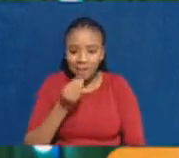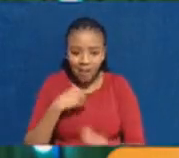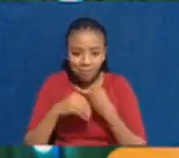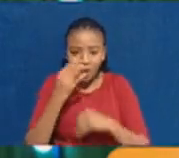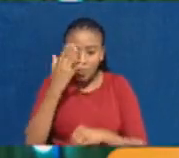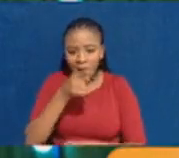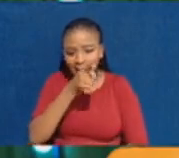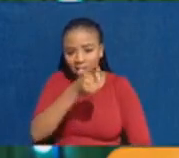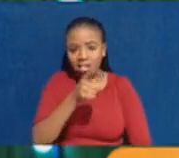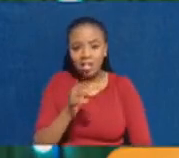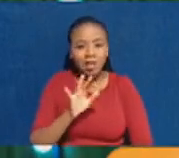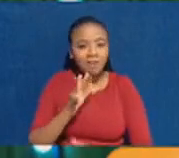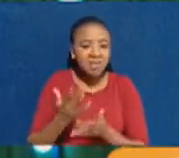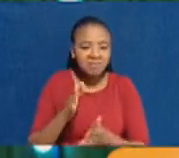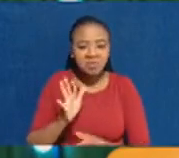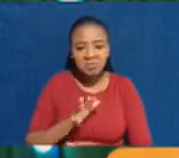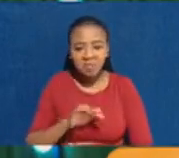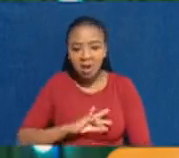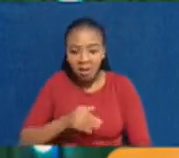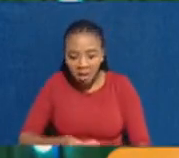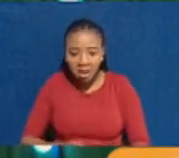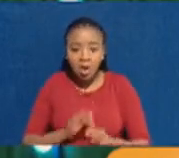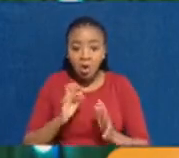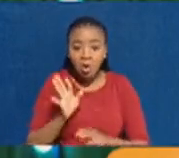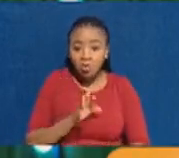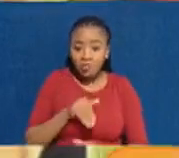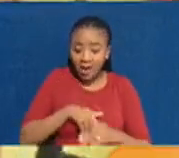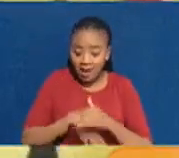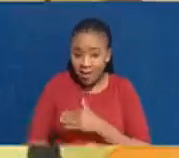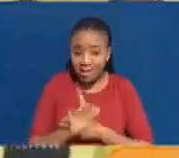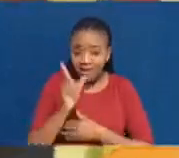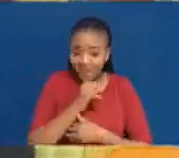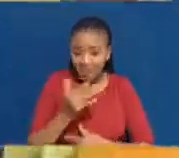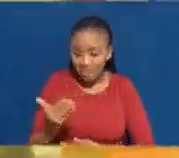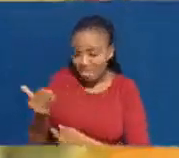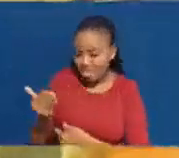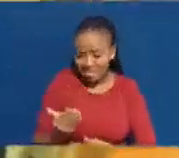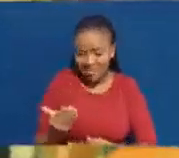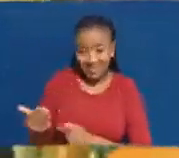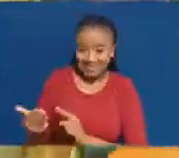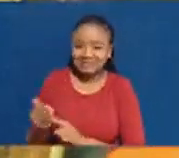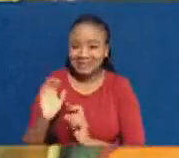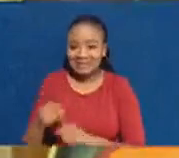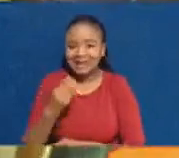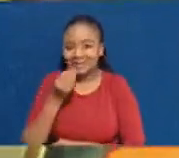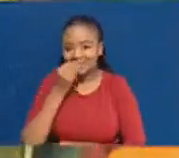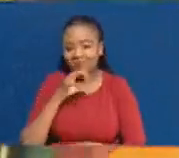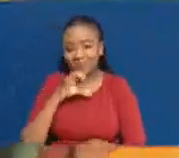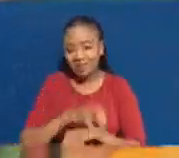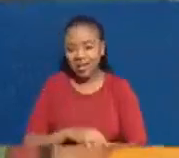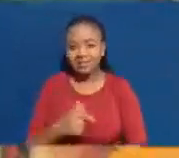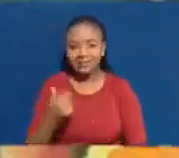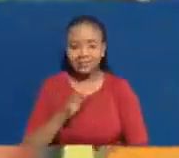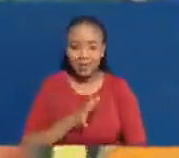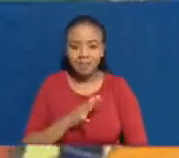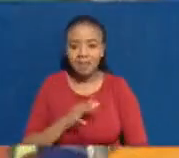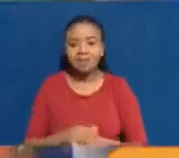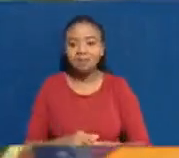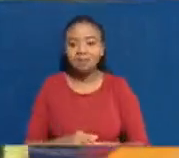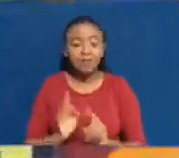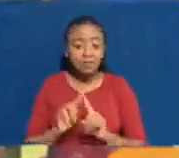ambao wako na watoto wachanga waweze kupata chakula. Wakati huo huo, rais amewataka wakulima nchini